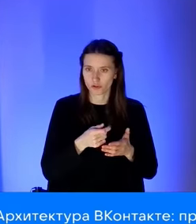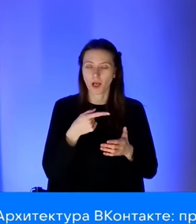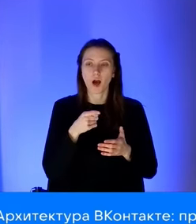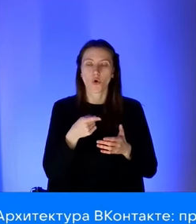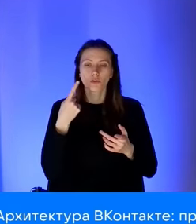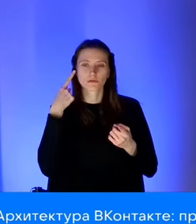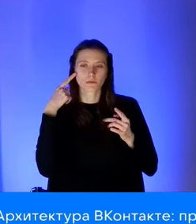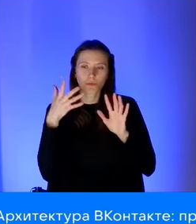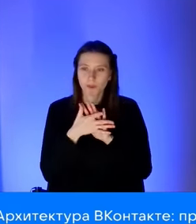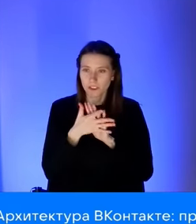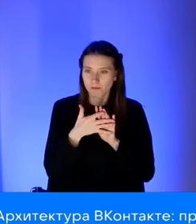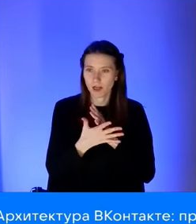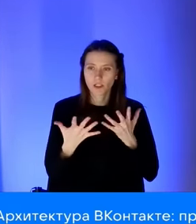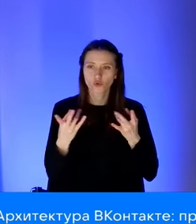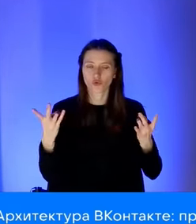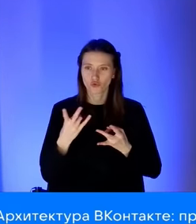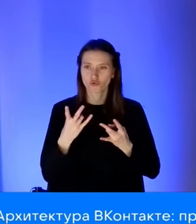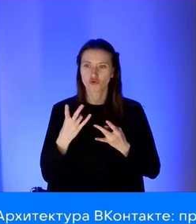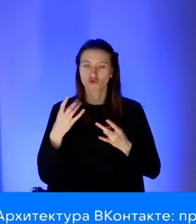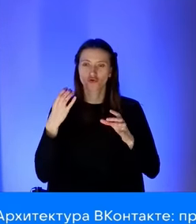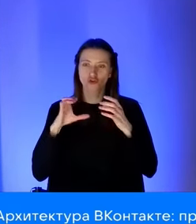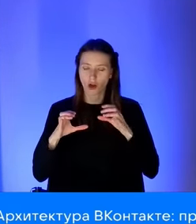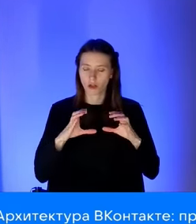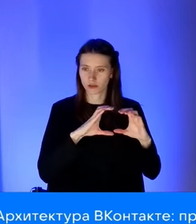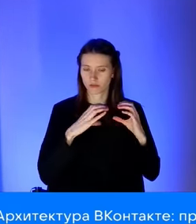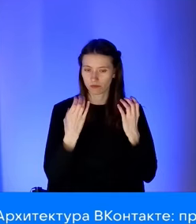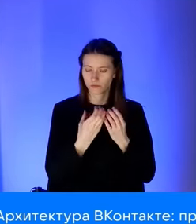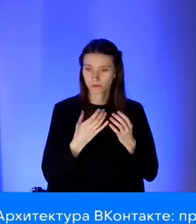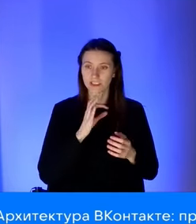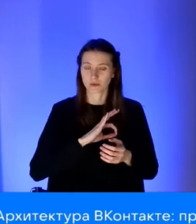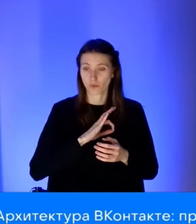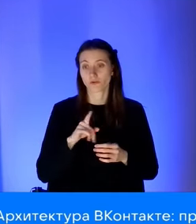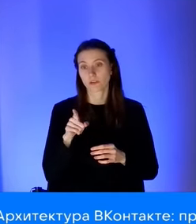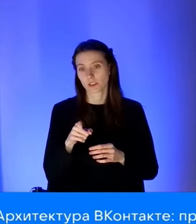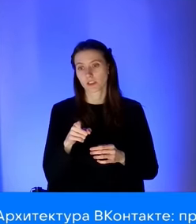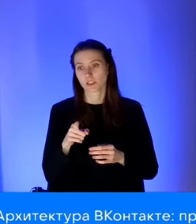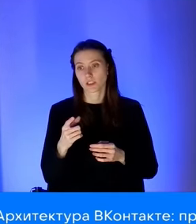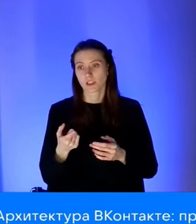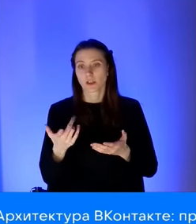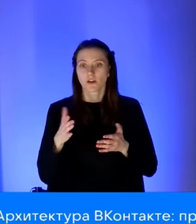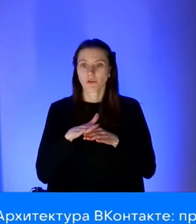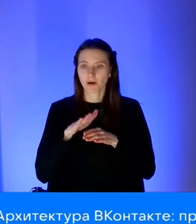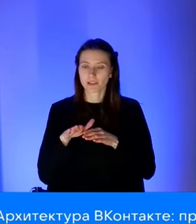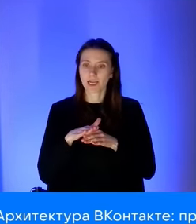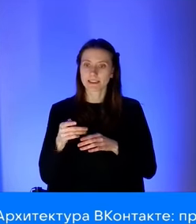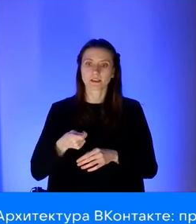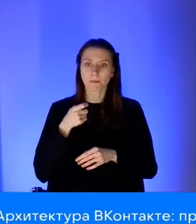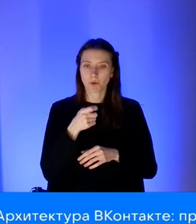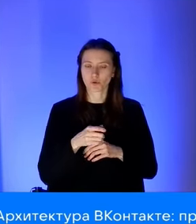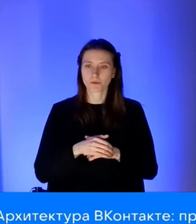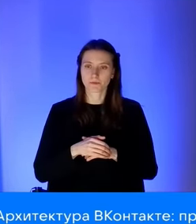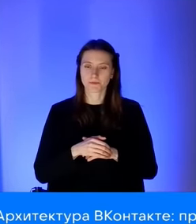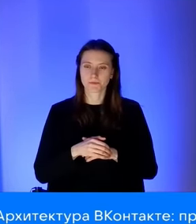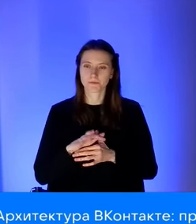вычисления этого мы уже идм конкретный шарт и выполняется запрос дальше давайте мы